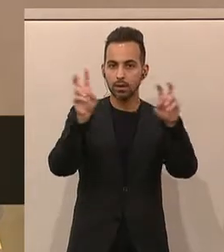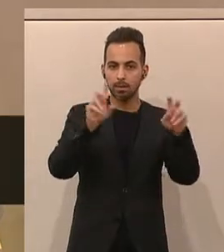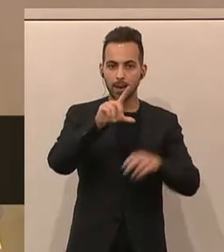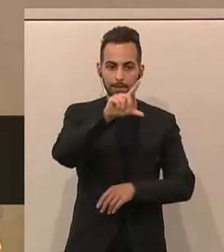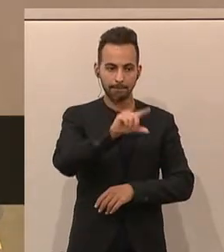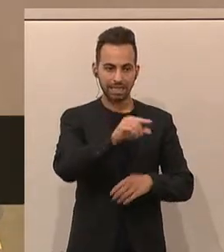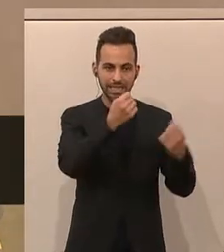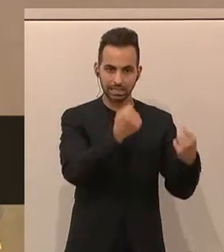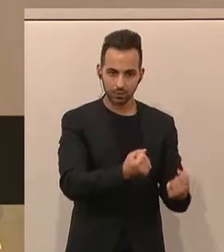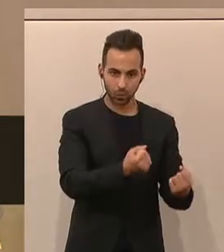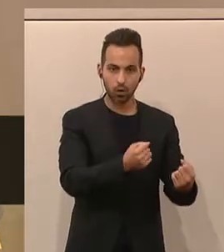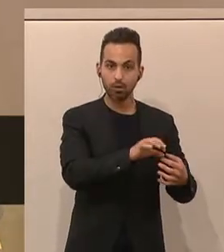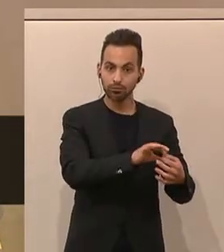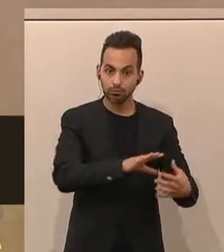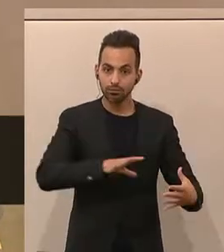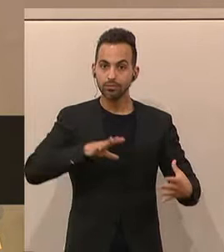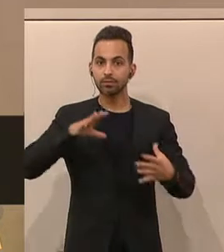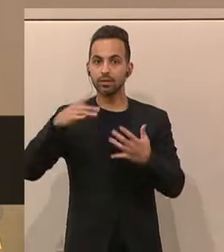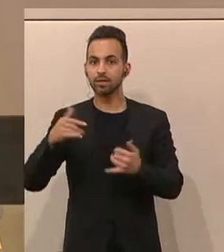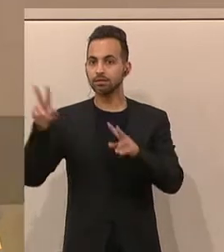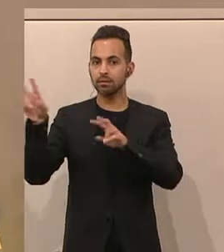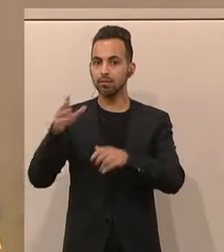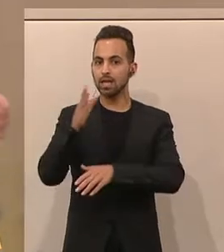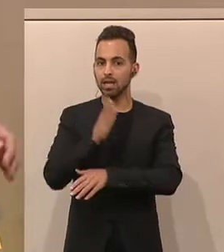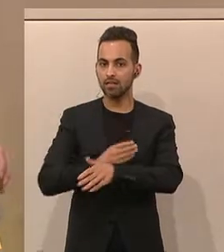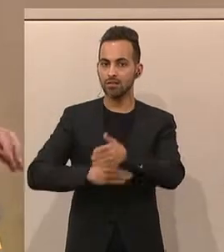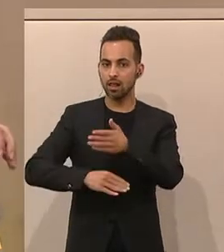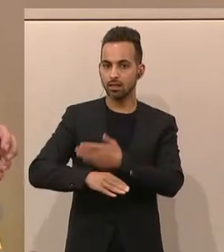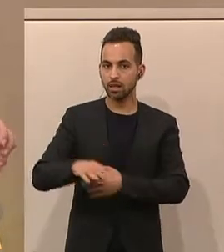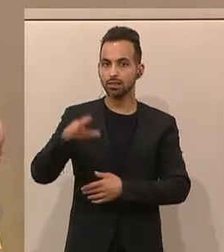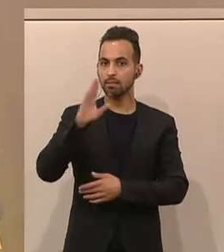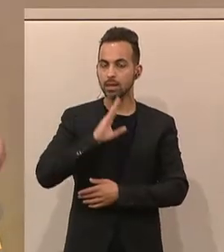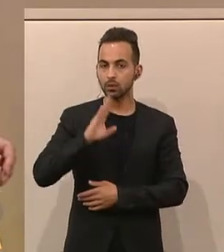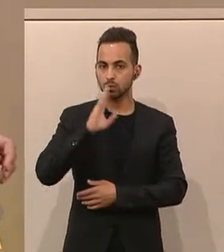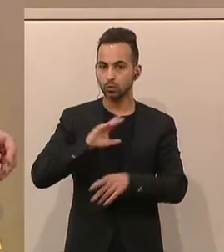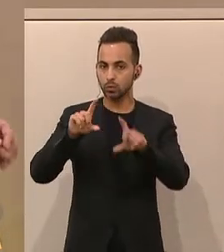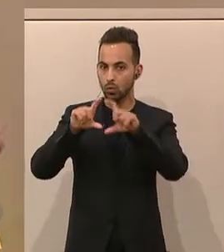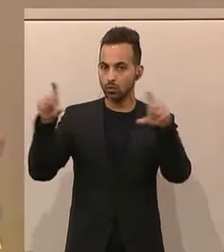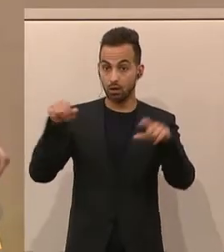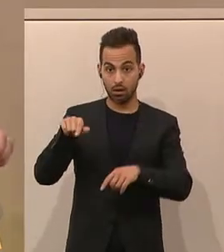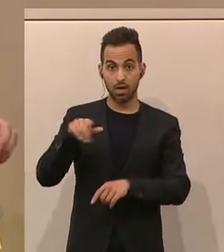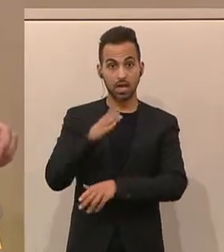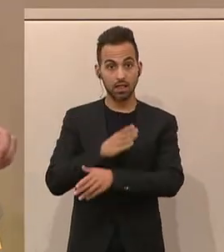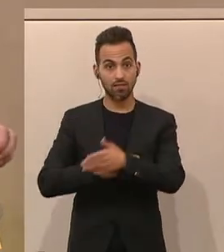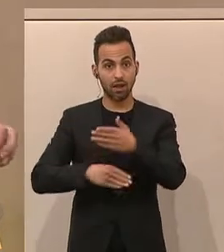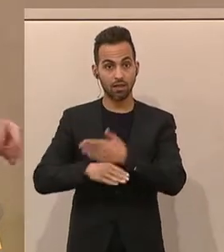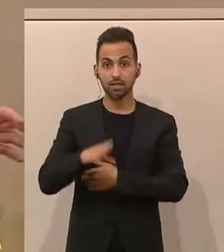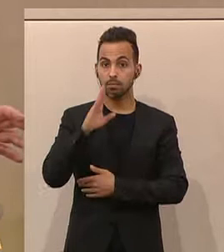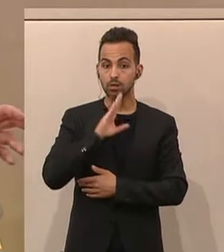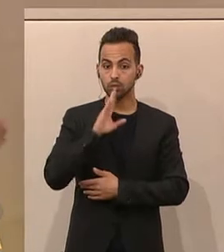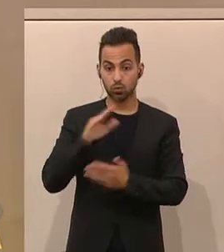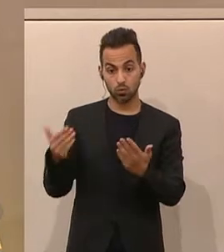entführen in die Thematik der Invaliditätspension. Denn die Invaliditätspension neu bzw.